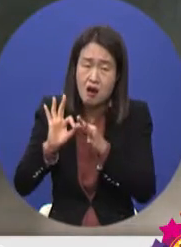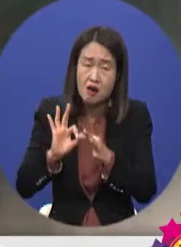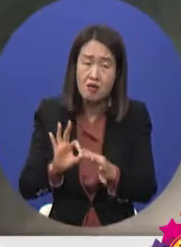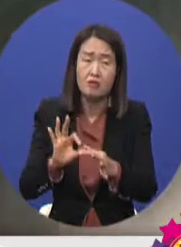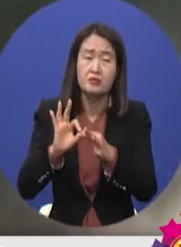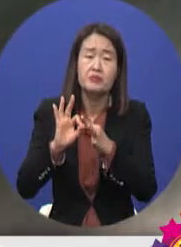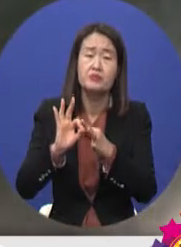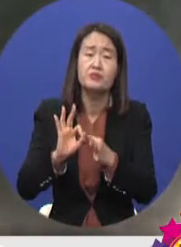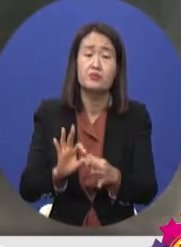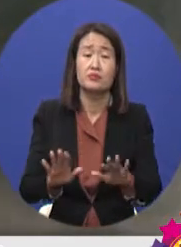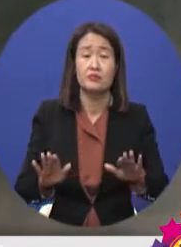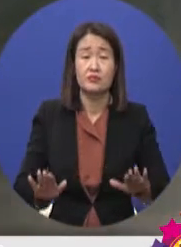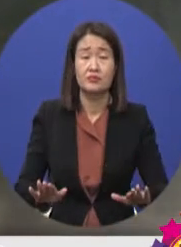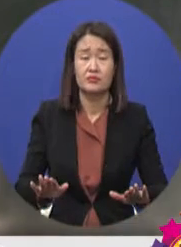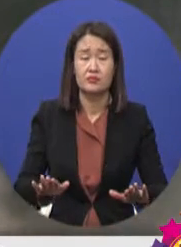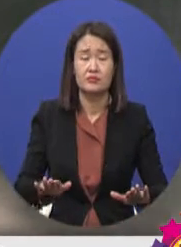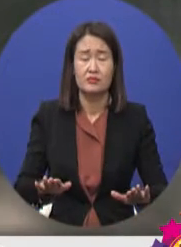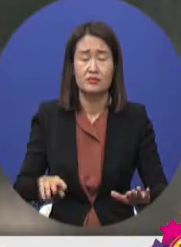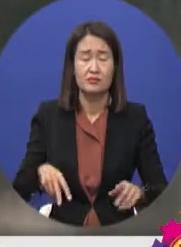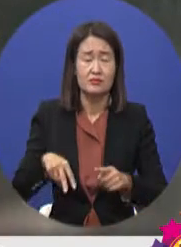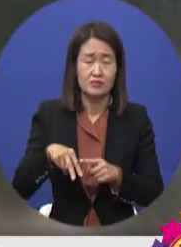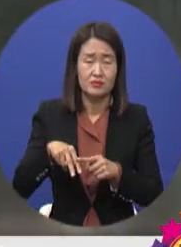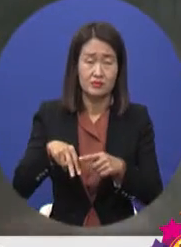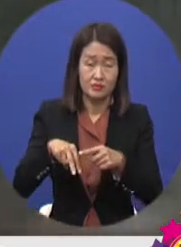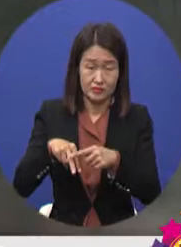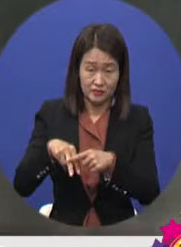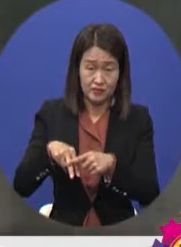살아왔으니 다리도